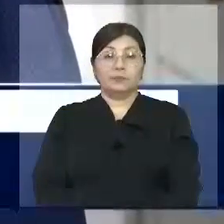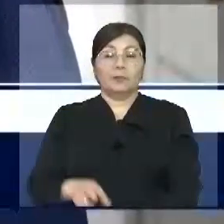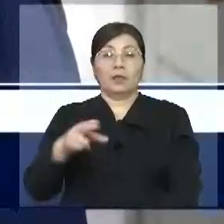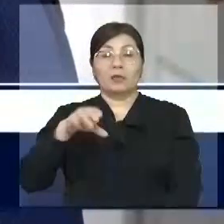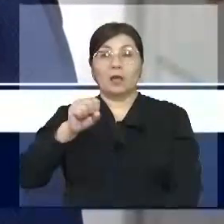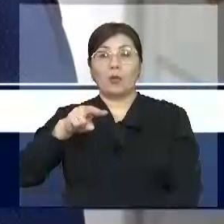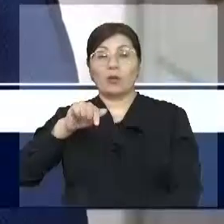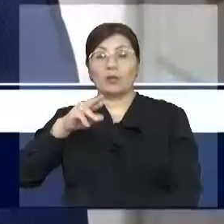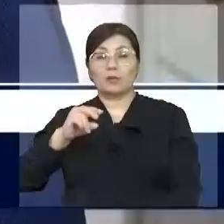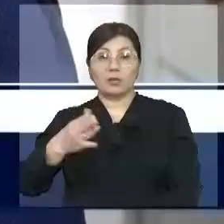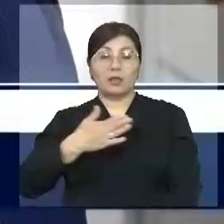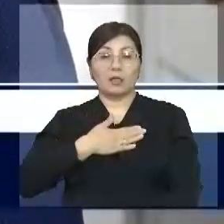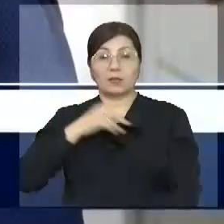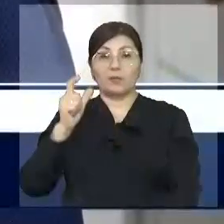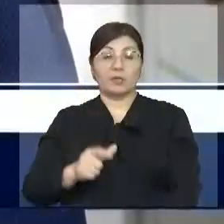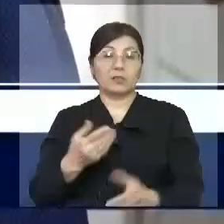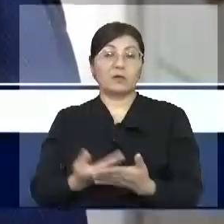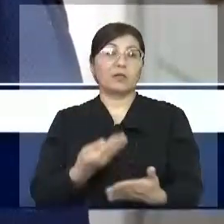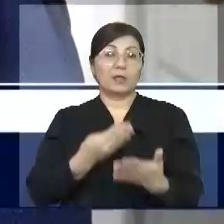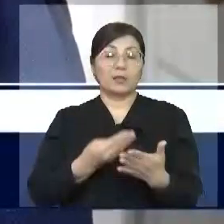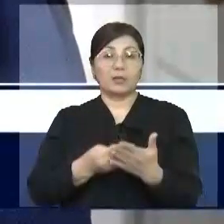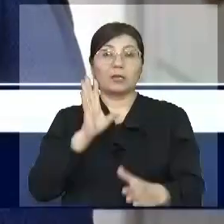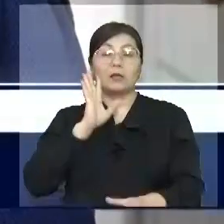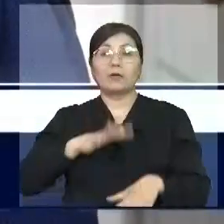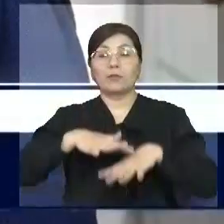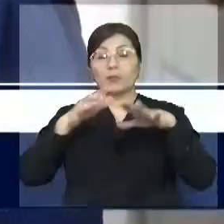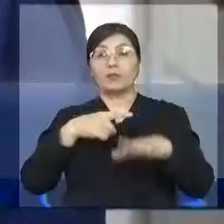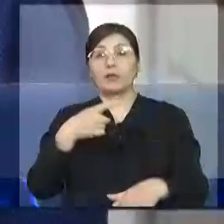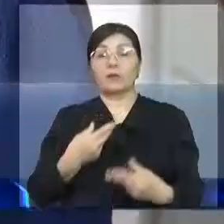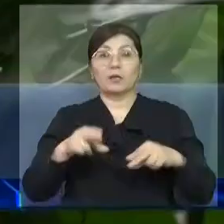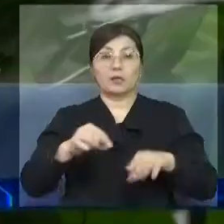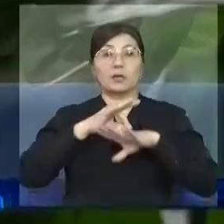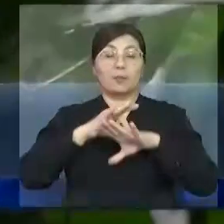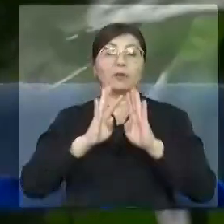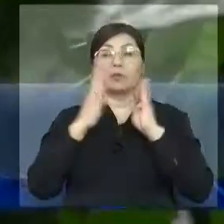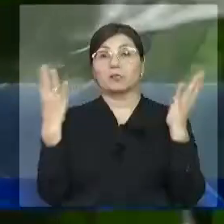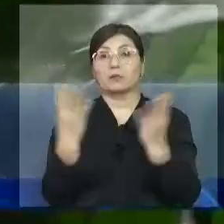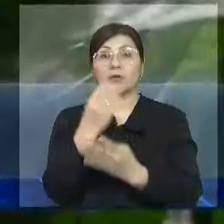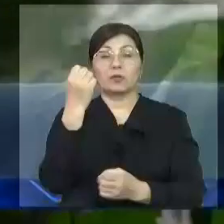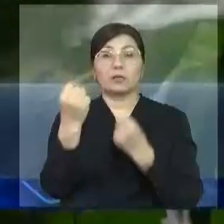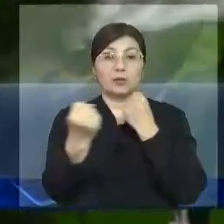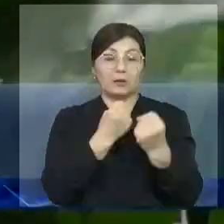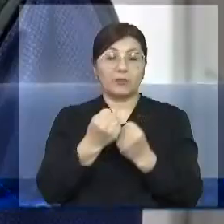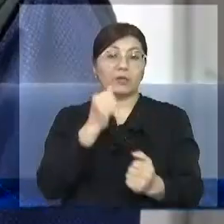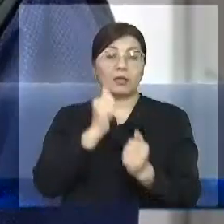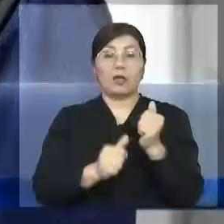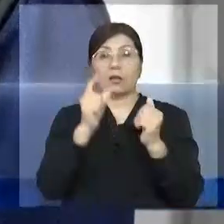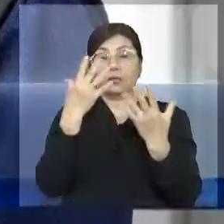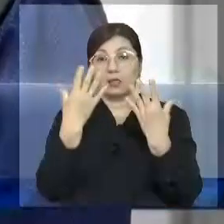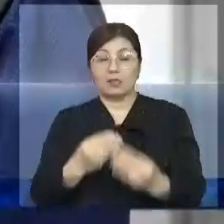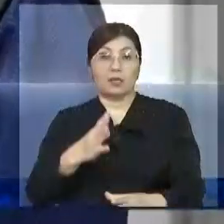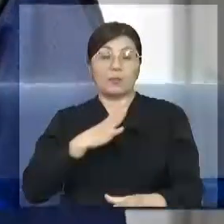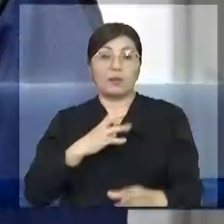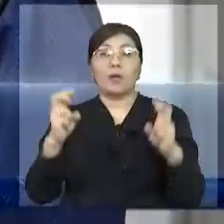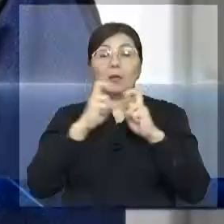Дауледжан Агай – наш активный житель. Он давал дельные советы во время паводка, говорил, где проводить берегоукрепительные работы, ездил каждый день с нами проверять уровень